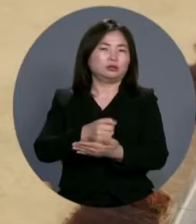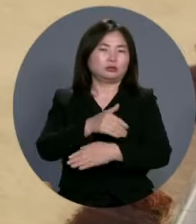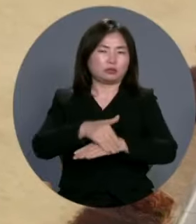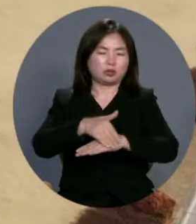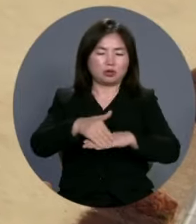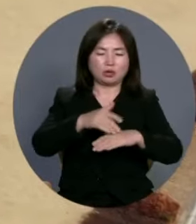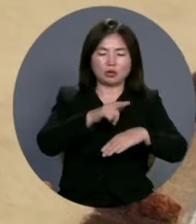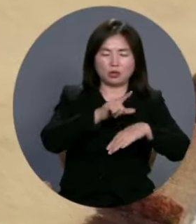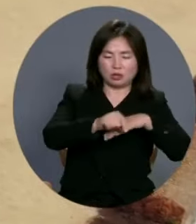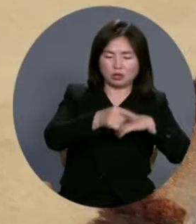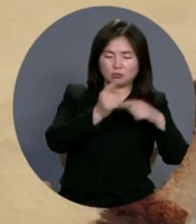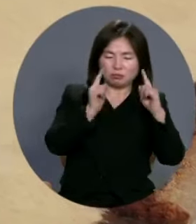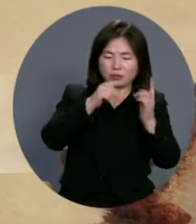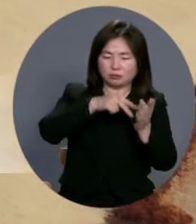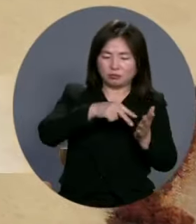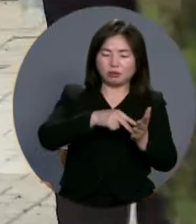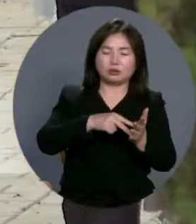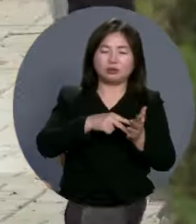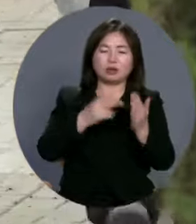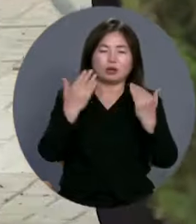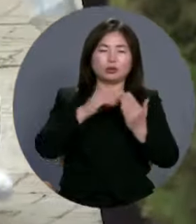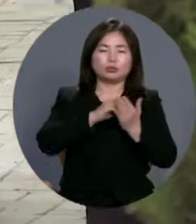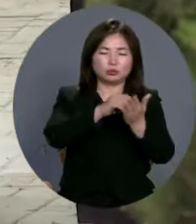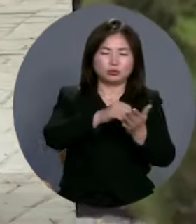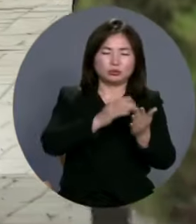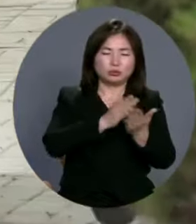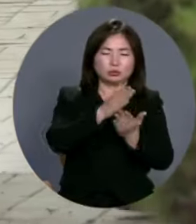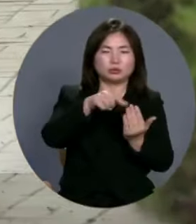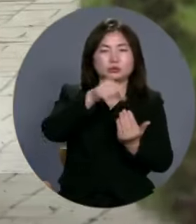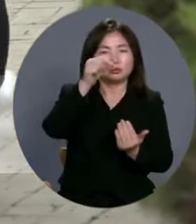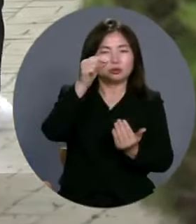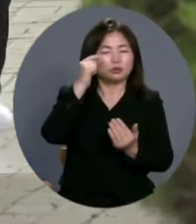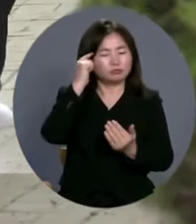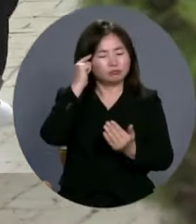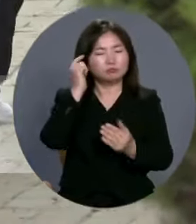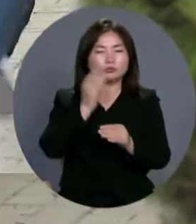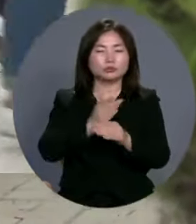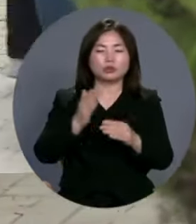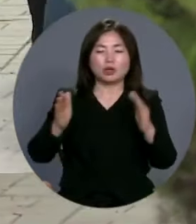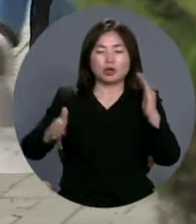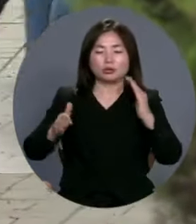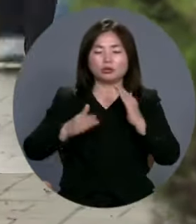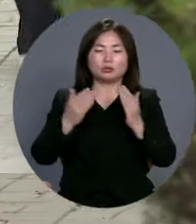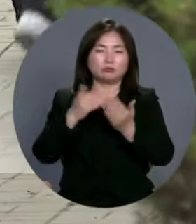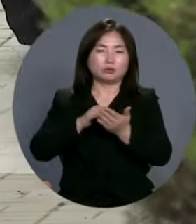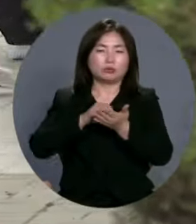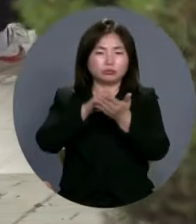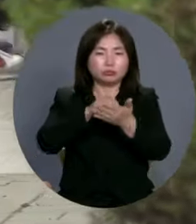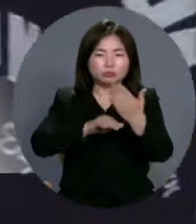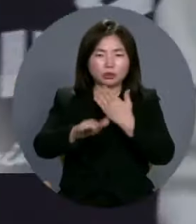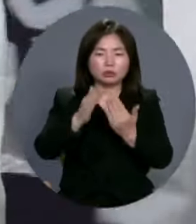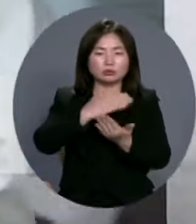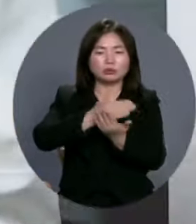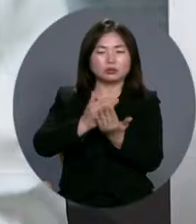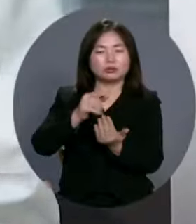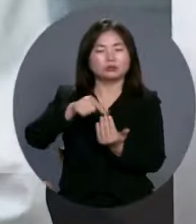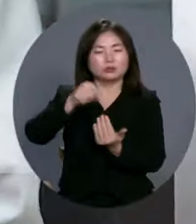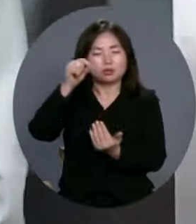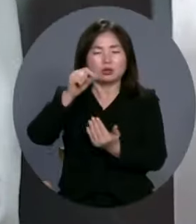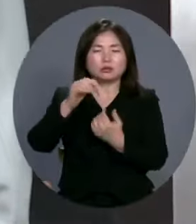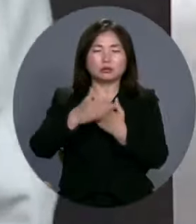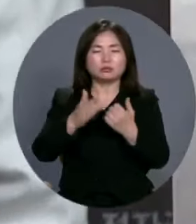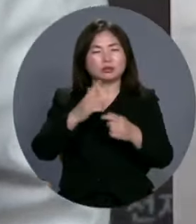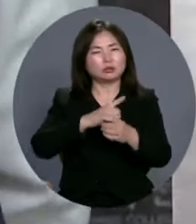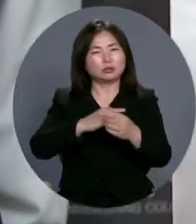지역 대학도 무전공 확대 검토를 시작했습니다. 학생들이 입학한 뒤 전공을 선택할 수 있어 선택의 폭은 넓어질